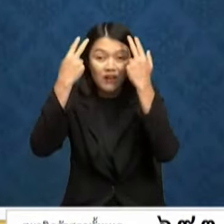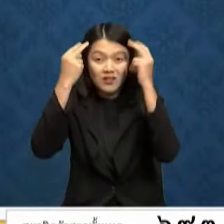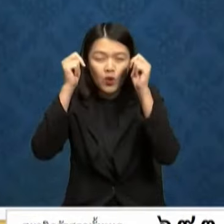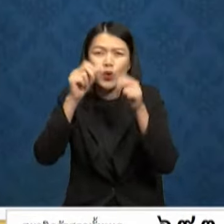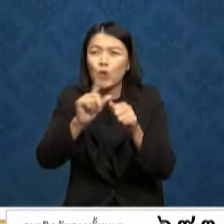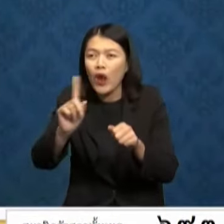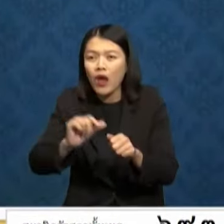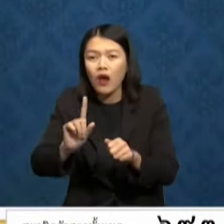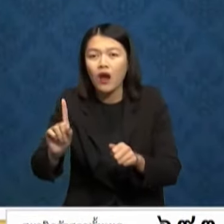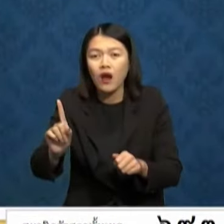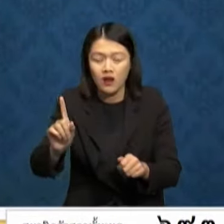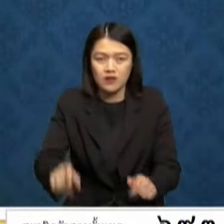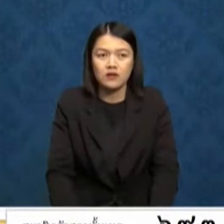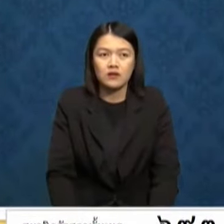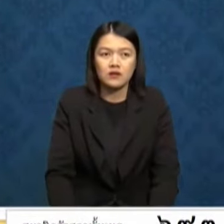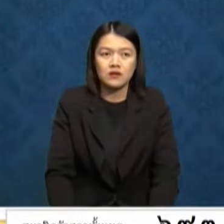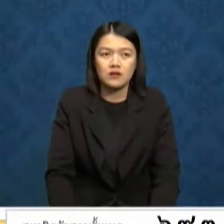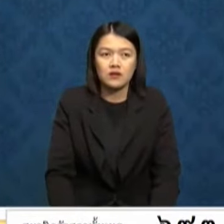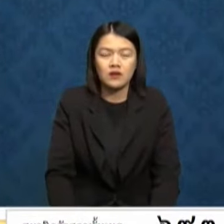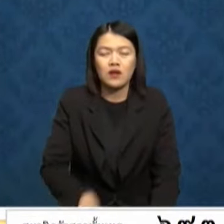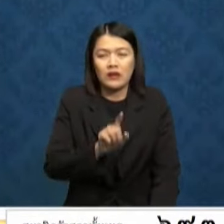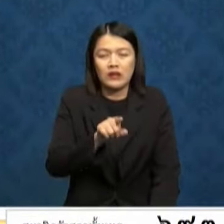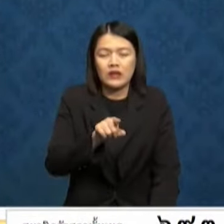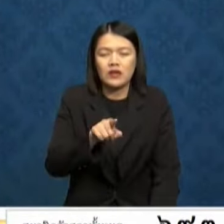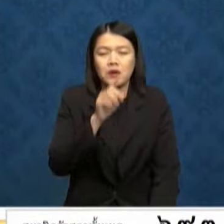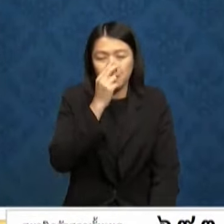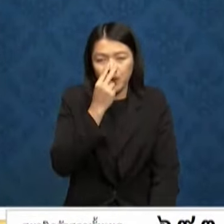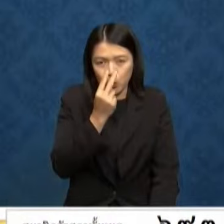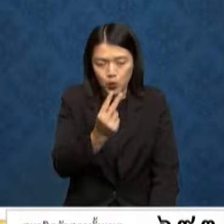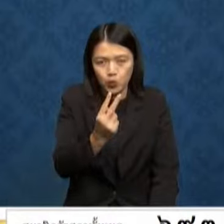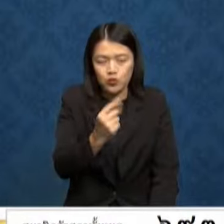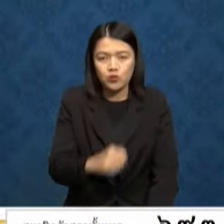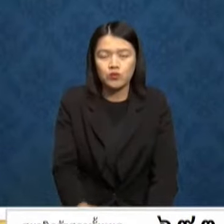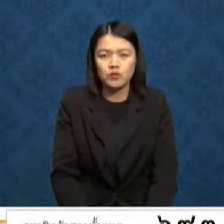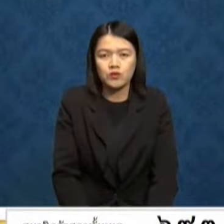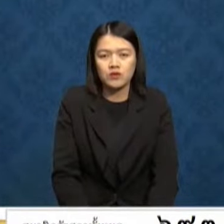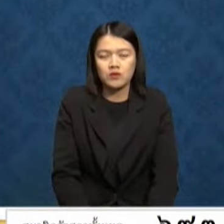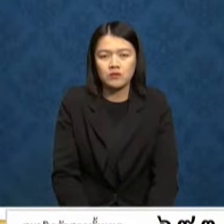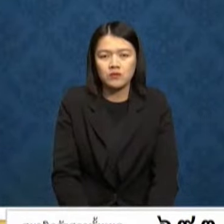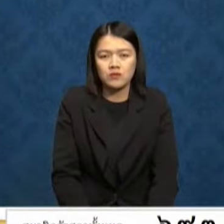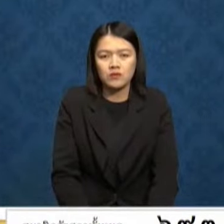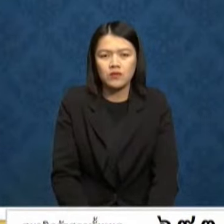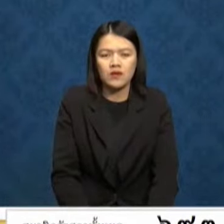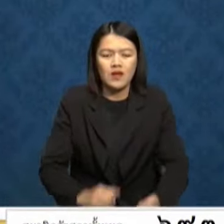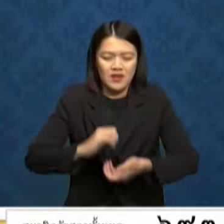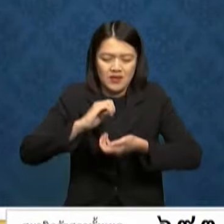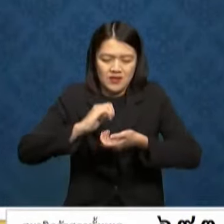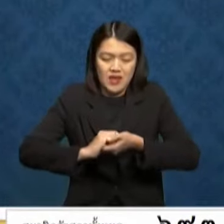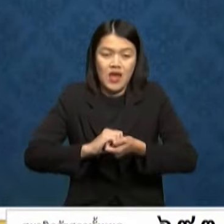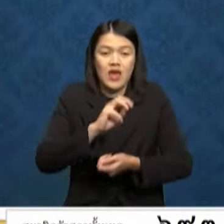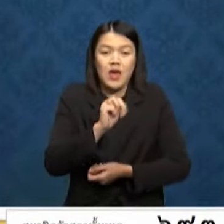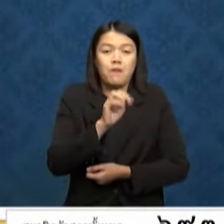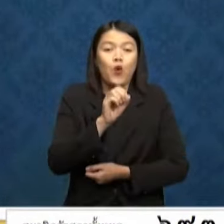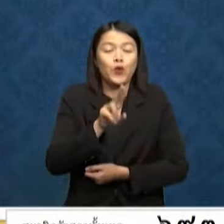ถึ่งอยู่ที่ไหนไม่รู้รู้ว่ากรุณาไปดู m MOUปี